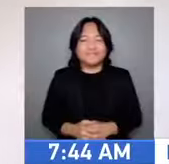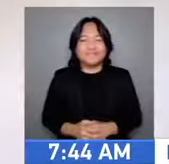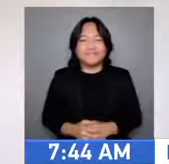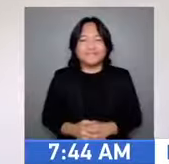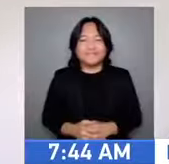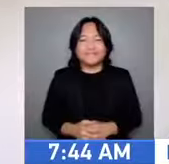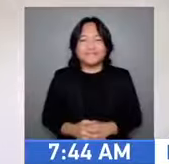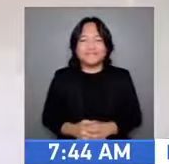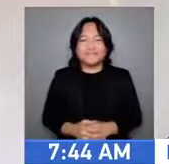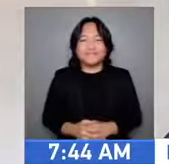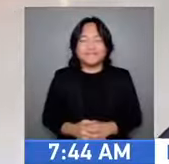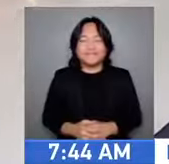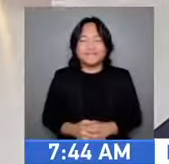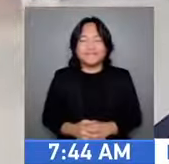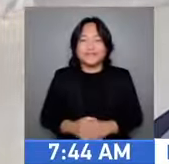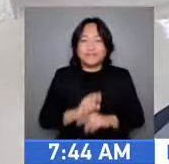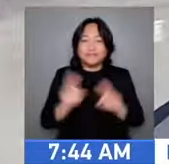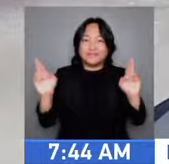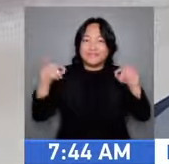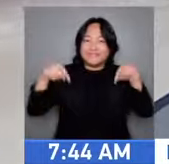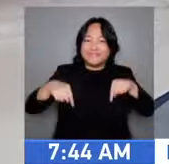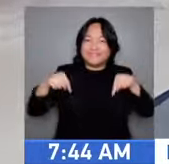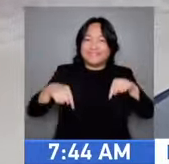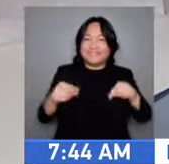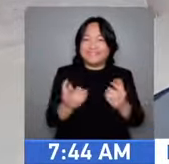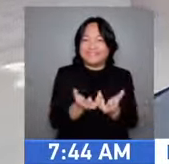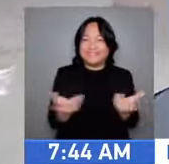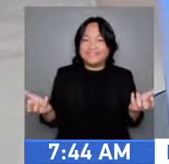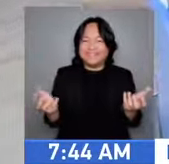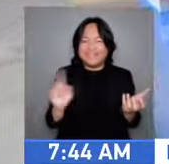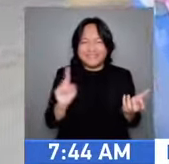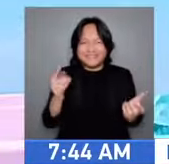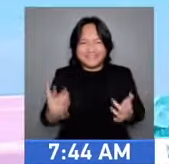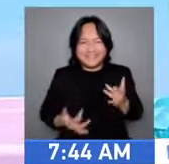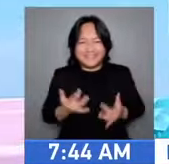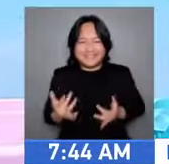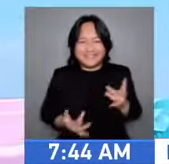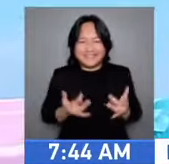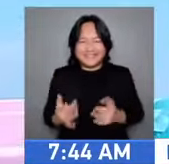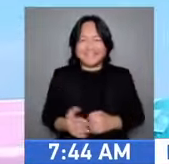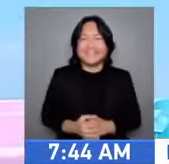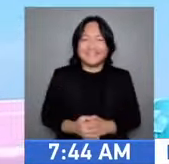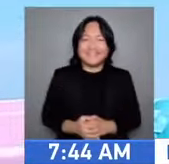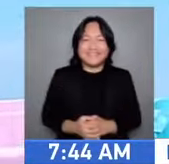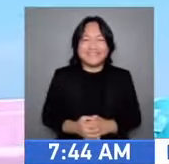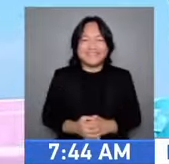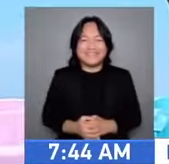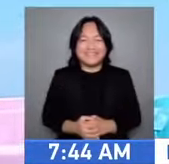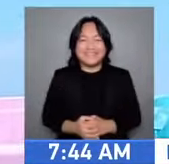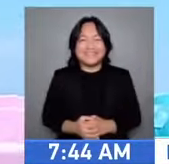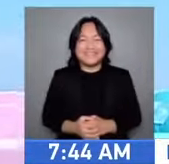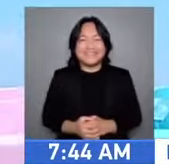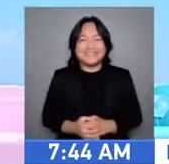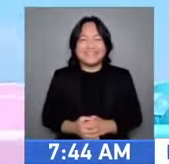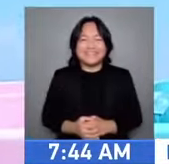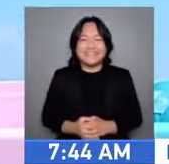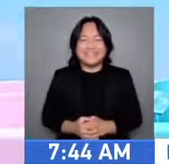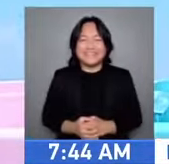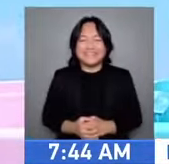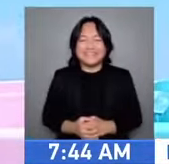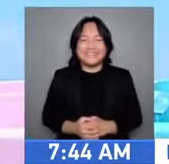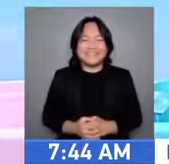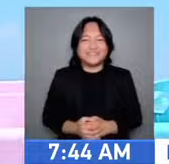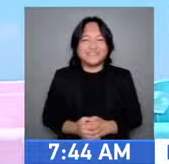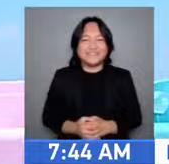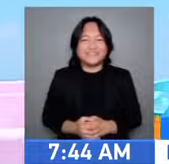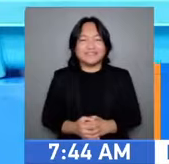Eto na. Ay. May nag-enjoy na bata. Alam ko parang chef ka na nag-Japanese na nagagano. Eto, Kaloy at Mateo, bukod sa swimming,